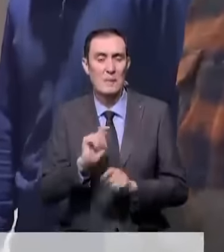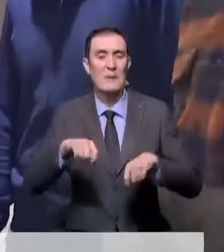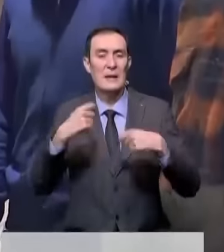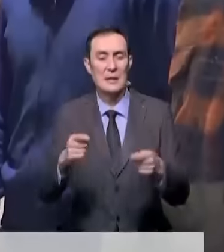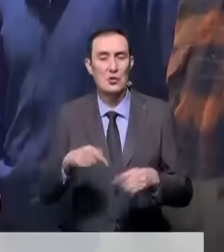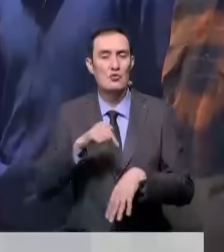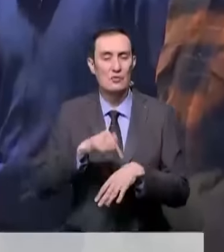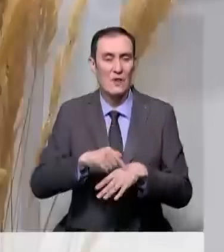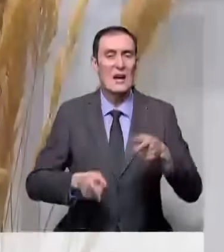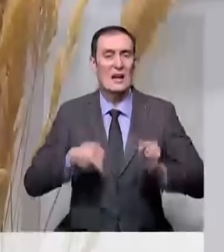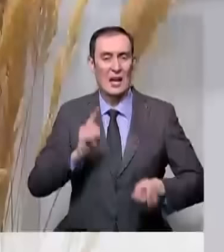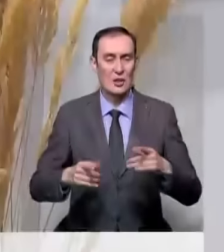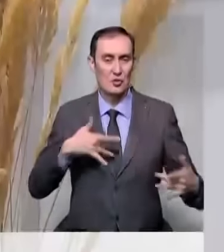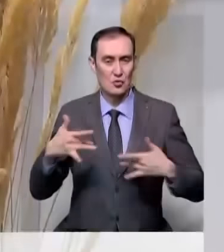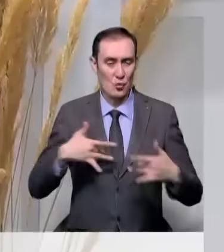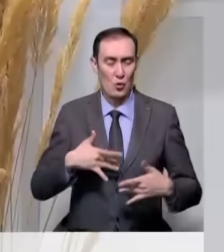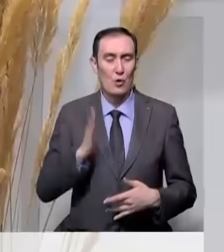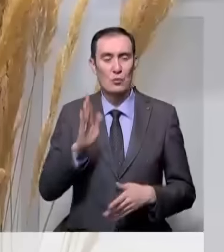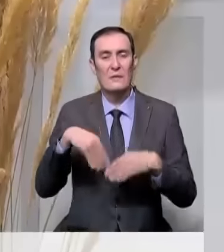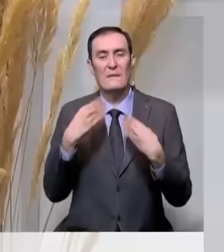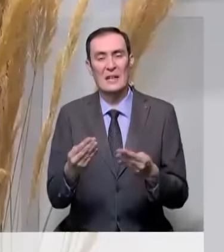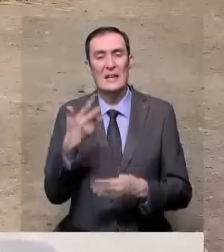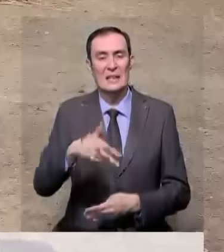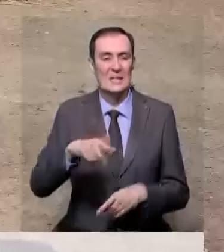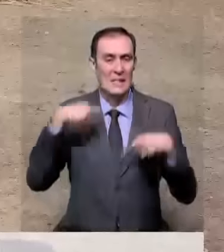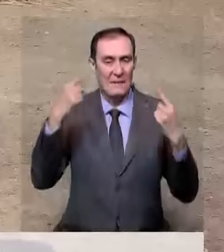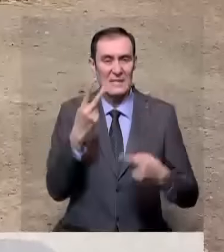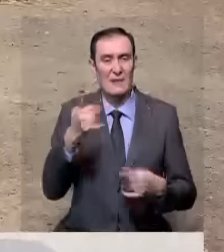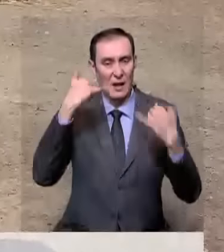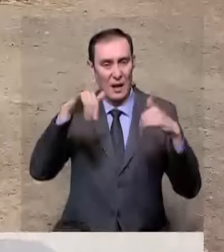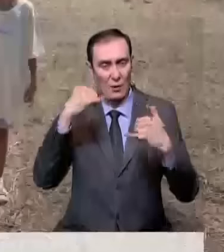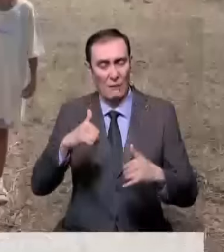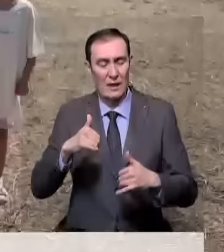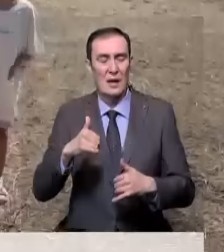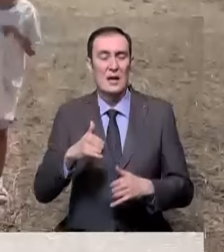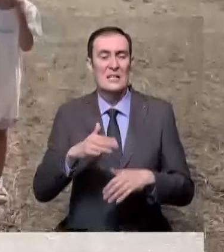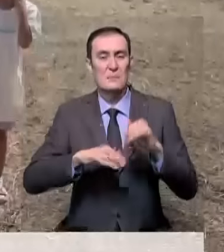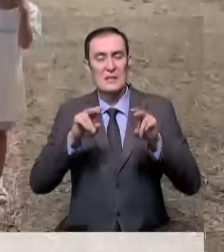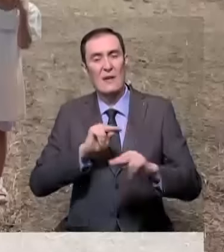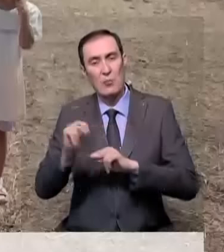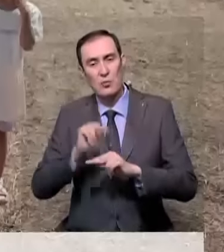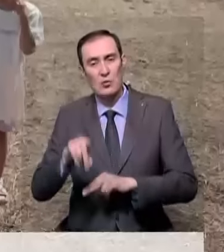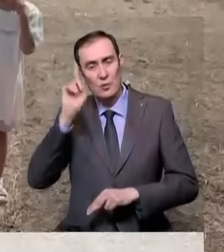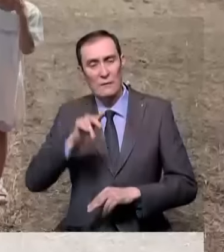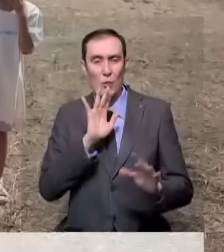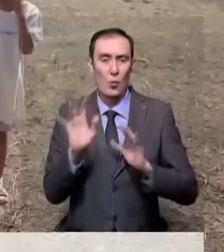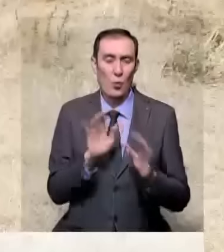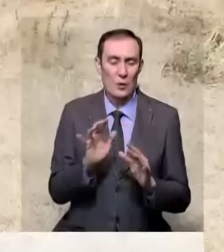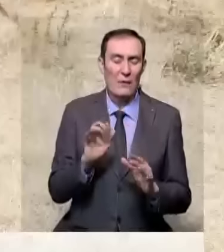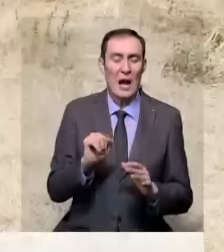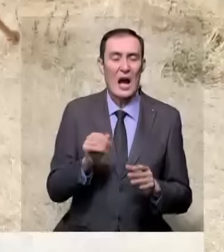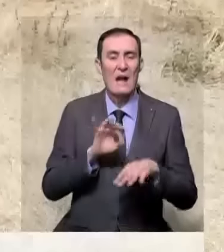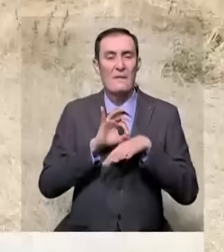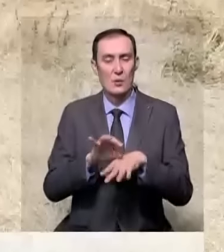передать атмосферу реалити-шоу. Участникам будут выделены 30 овец и 2 коровы. Специалисты отрасли обучат их тонкостям ухода за животными, а